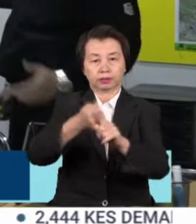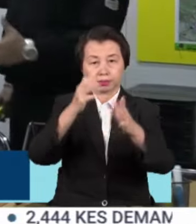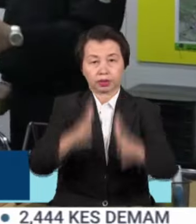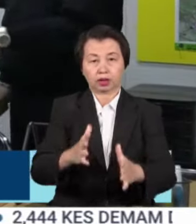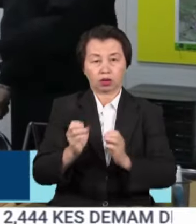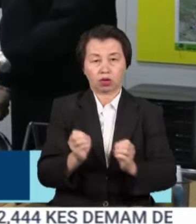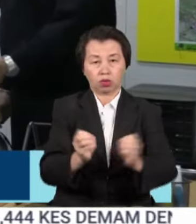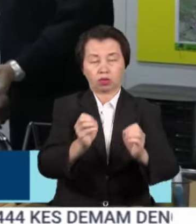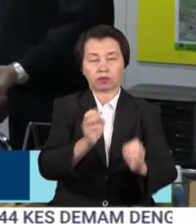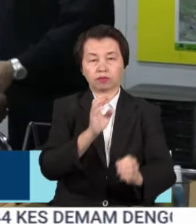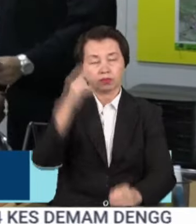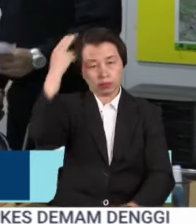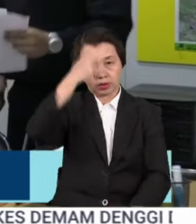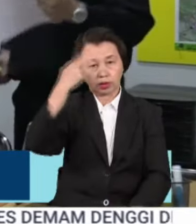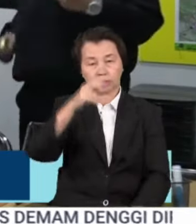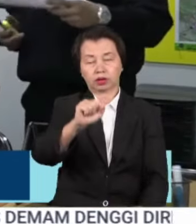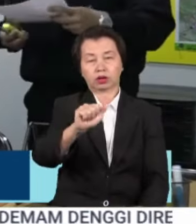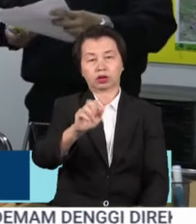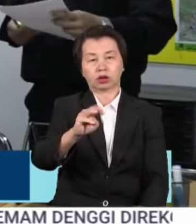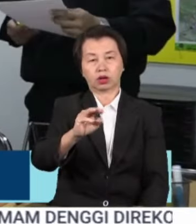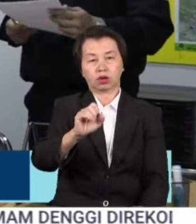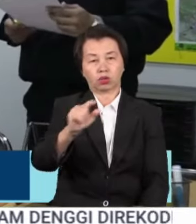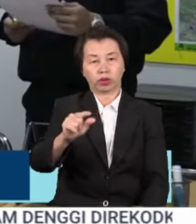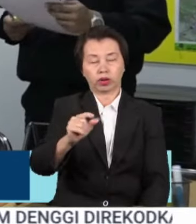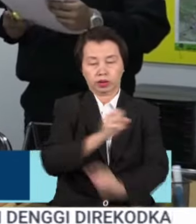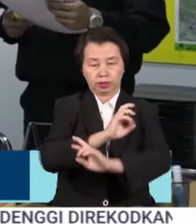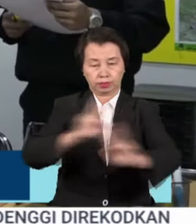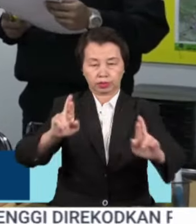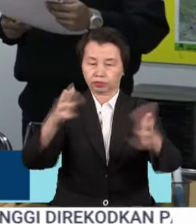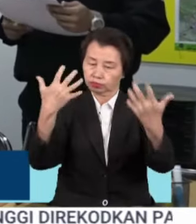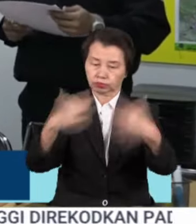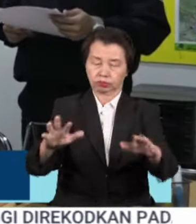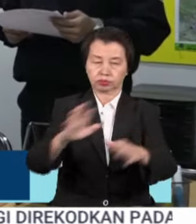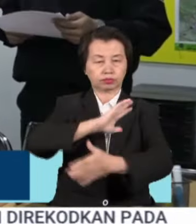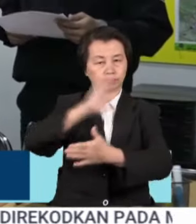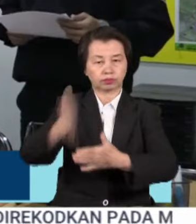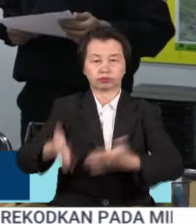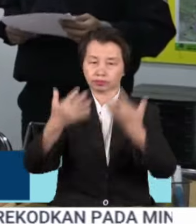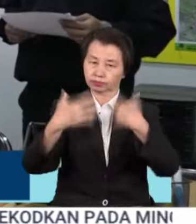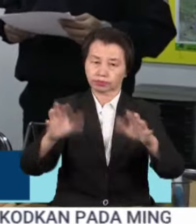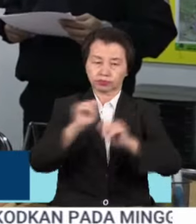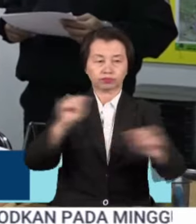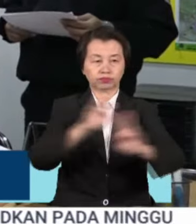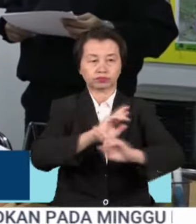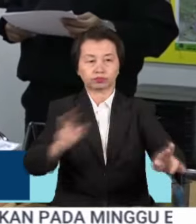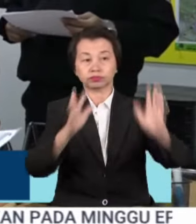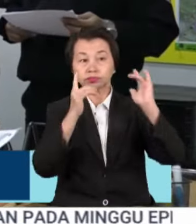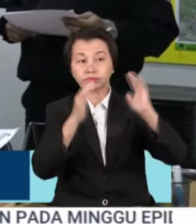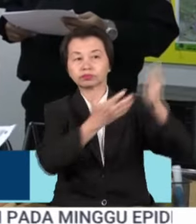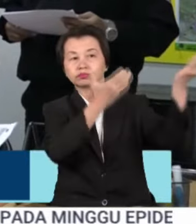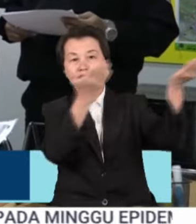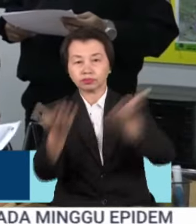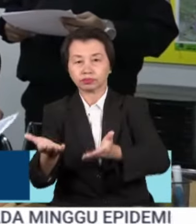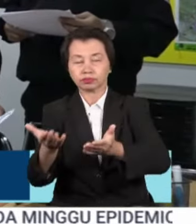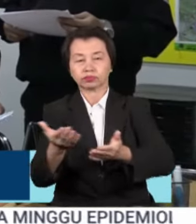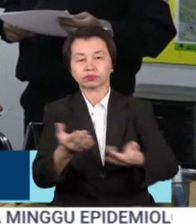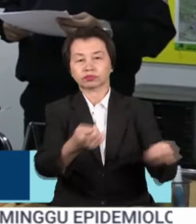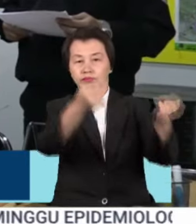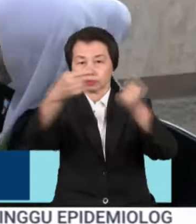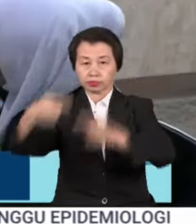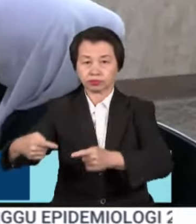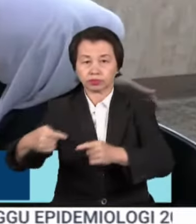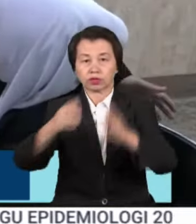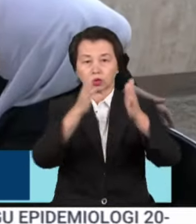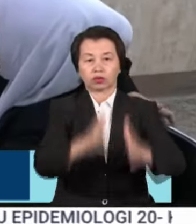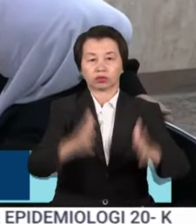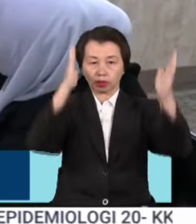operasinya Haji Muhammad Sawal, segala persiapan telah pun selesai dan sedia untuk menerima kunjungan ataupun kehadiran